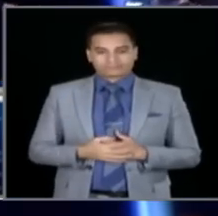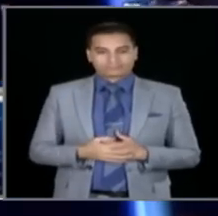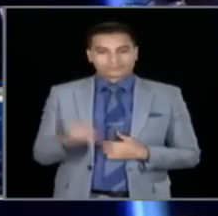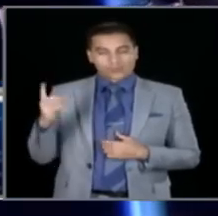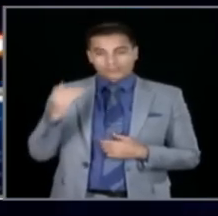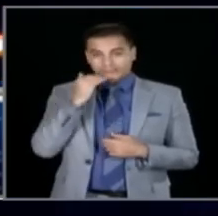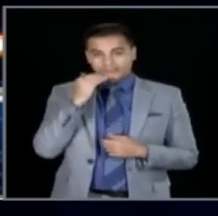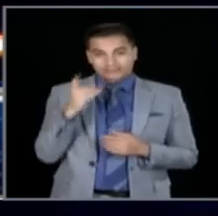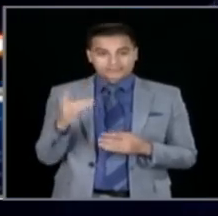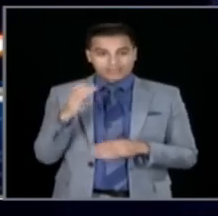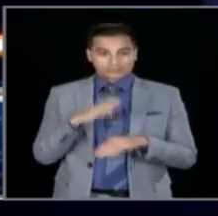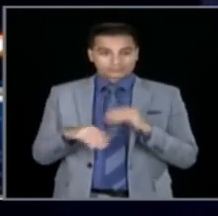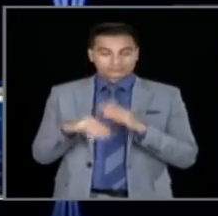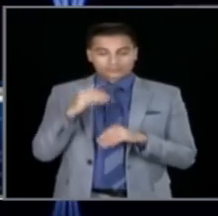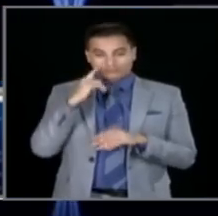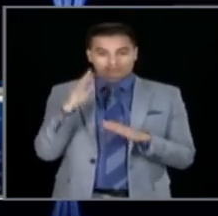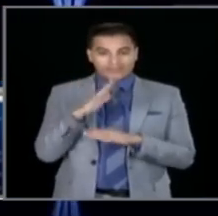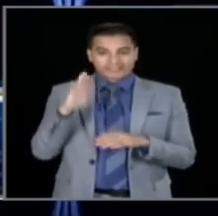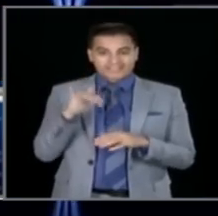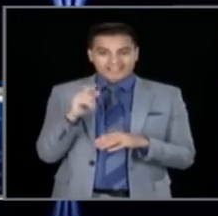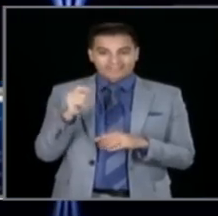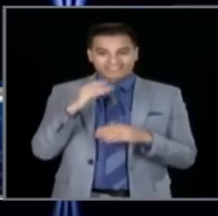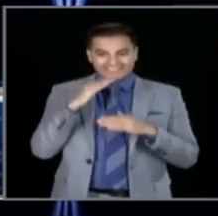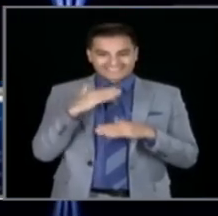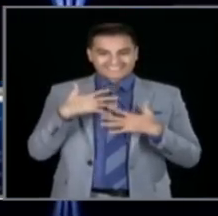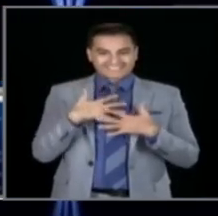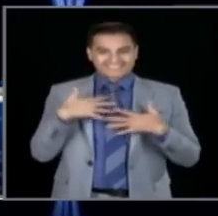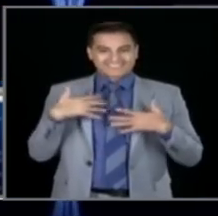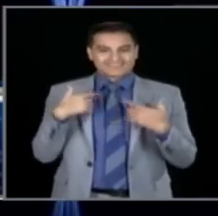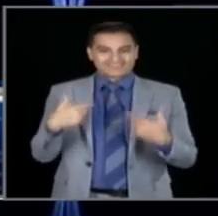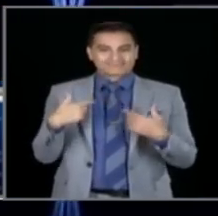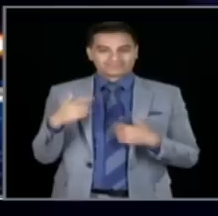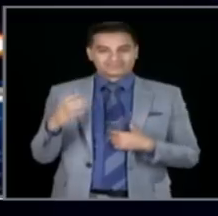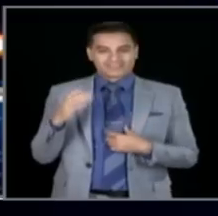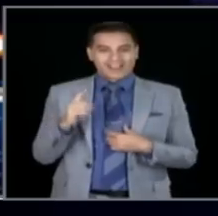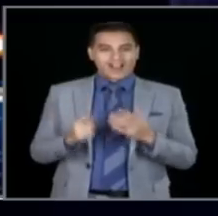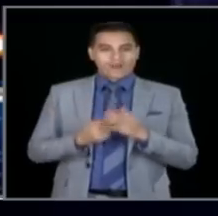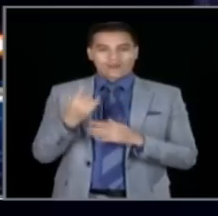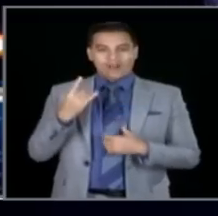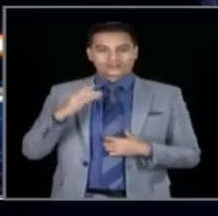وهم مستعدين بقى. بص صفر، يعني في قمة سعادته، أول 10 نقاط. اتفضل.